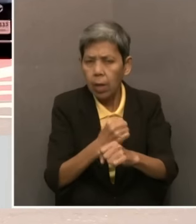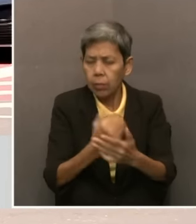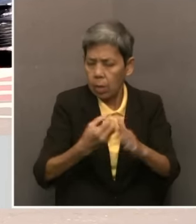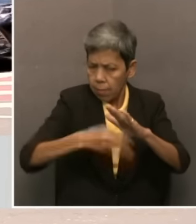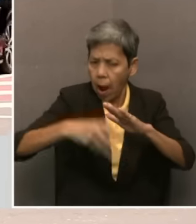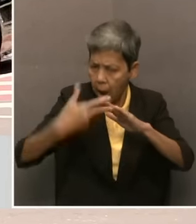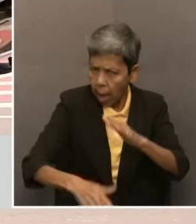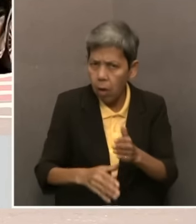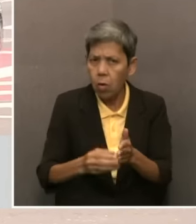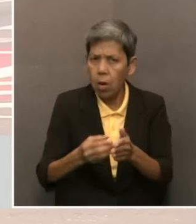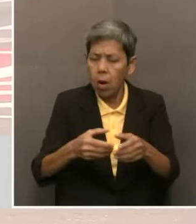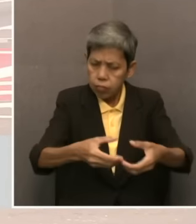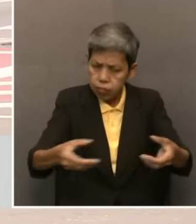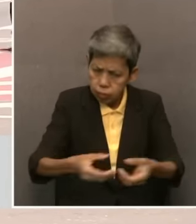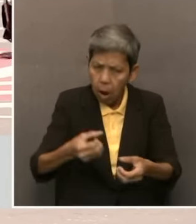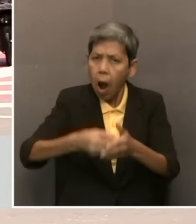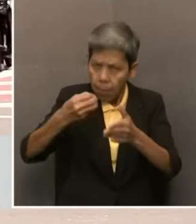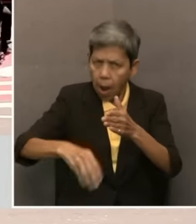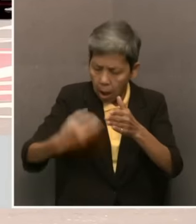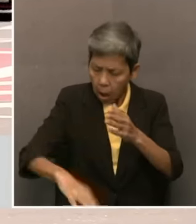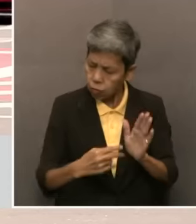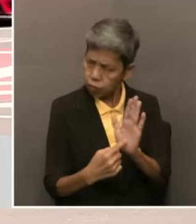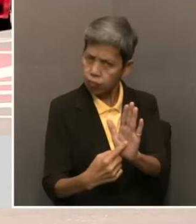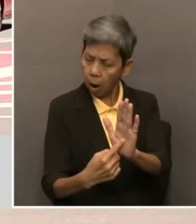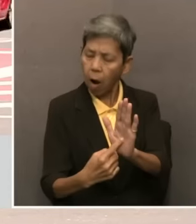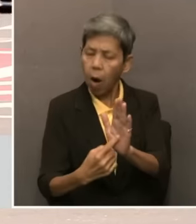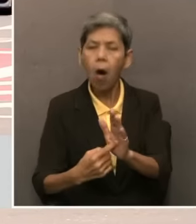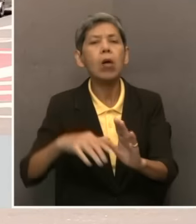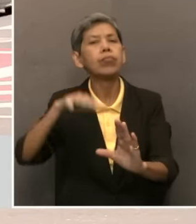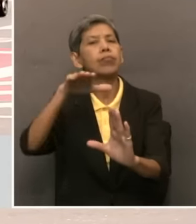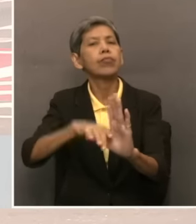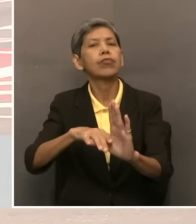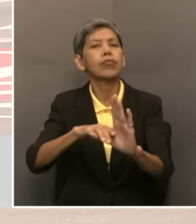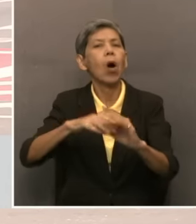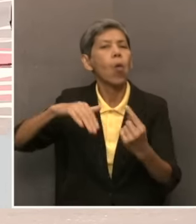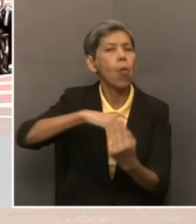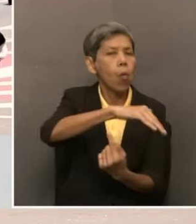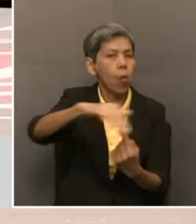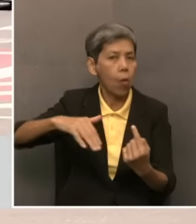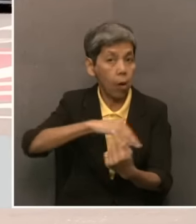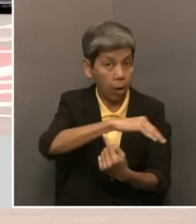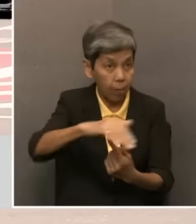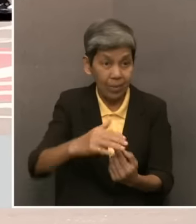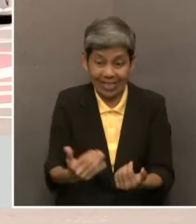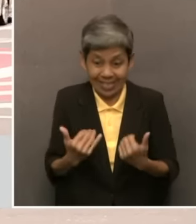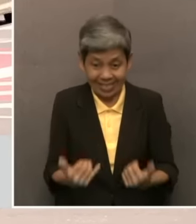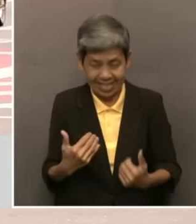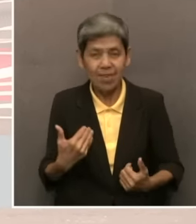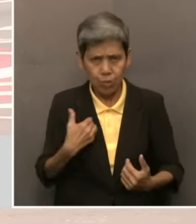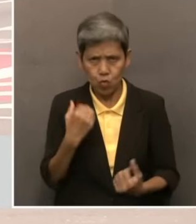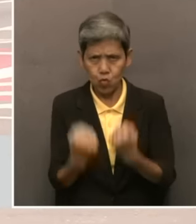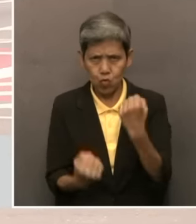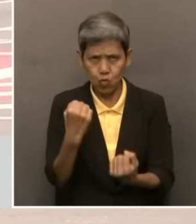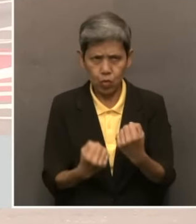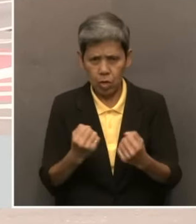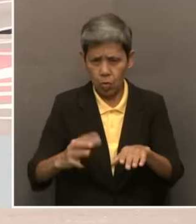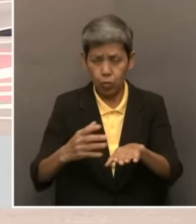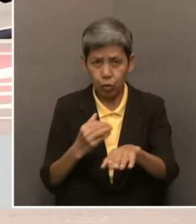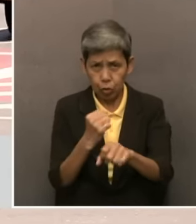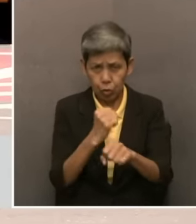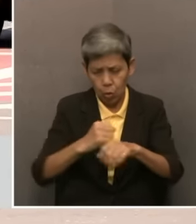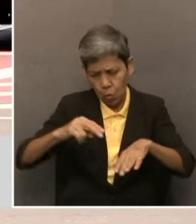เครื่องไส้กรองดูแลเป็นอย่างดีเนี่ยมายืนยันนะมาขึ้นทะเบียนกับสำนักสิ่งแวดล้อมแล้วตอนนี้ก็มีรถยนต์เกิน4ล้อที่ผ่าน